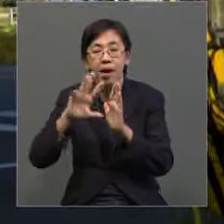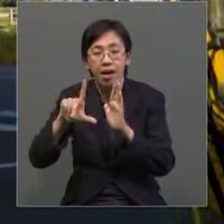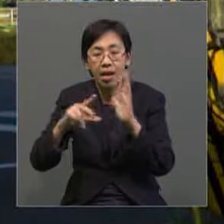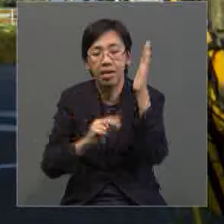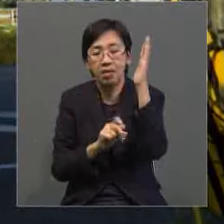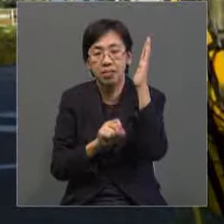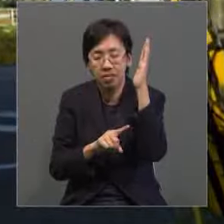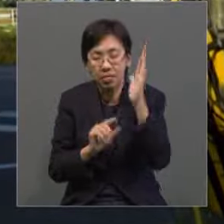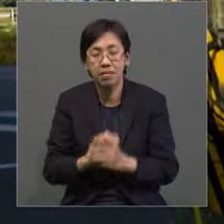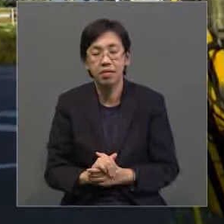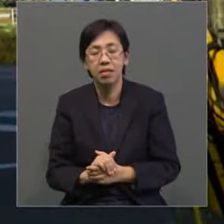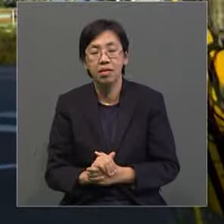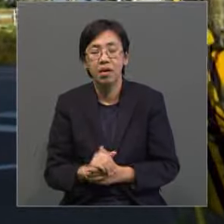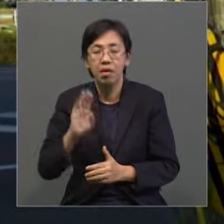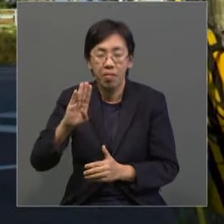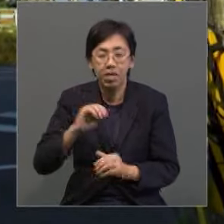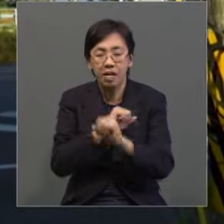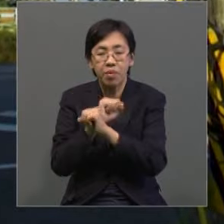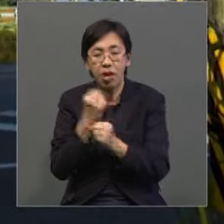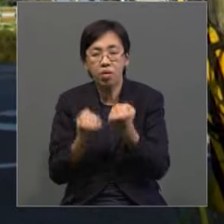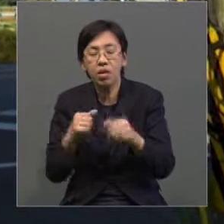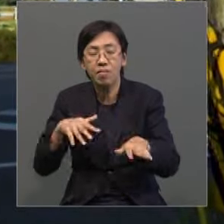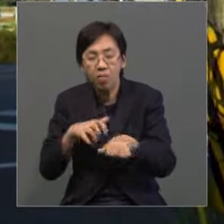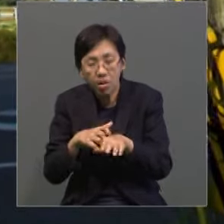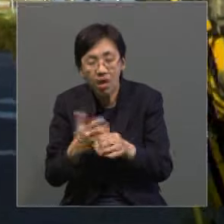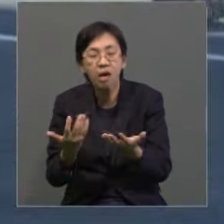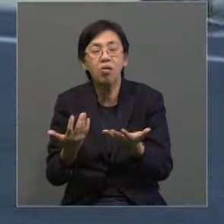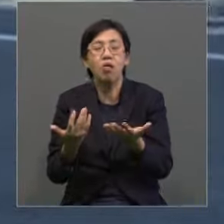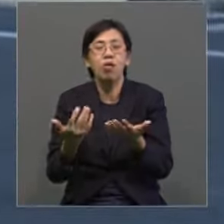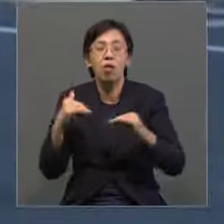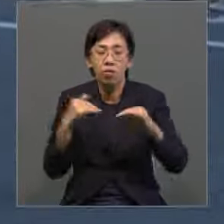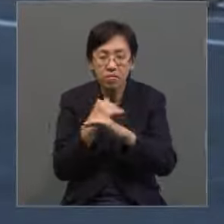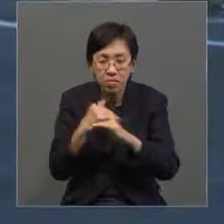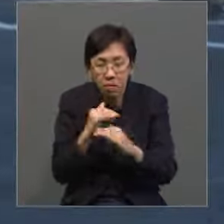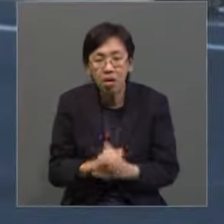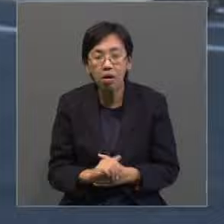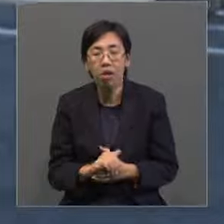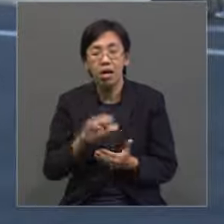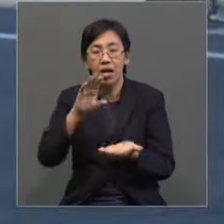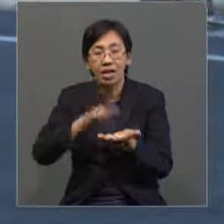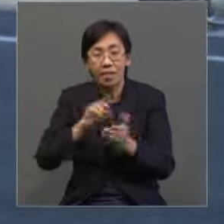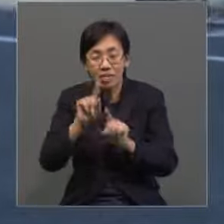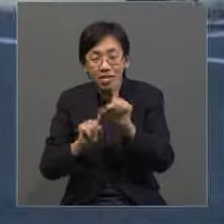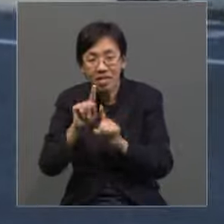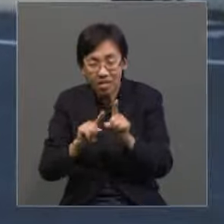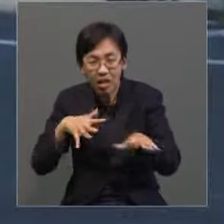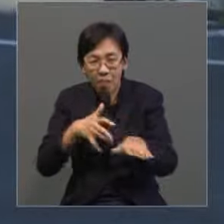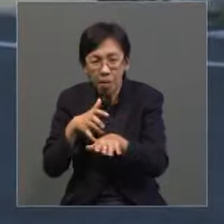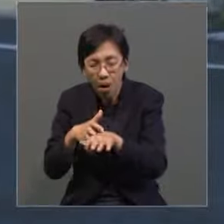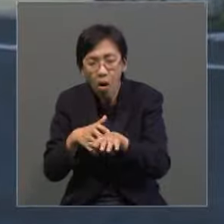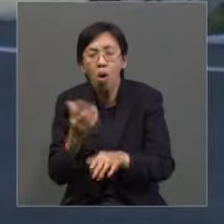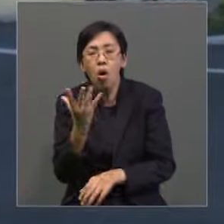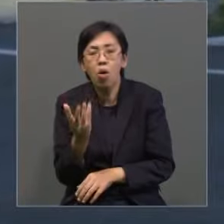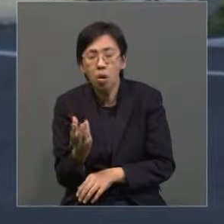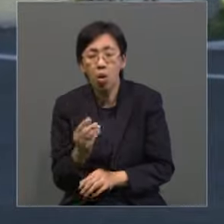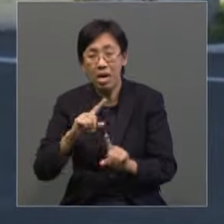รจังหวัดและบริษัทกลางคุ้มครองผู้ประสบภัยจากรถจำกัดพบว่าตัวเลขการเกิดอุบัติเหตุทางถนนในพื้นที่ลดลง